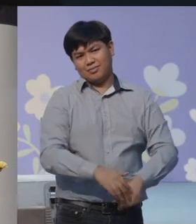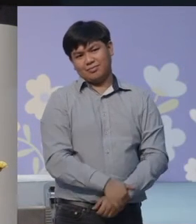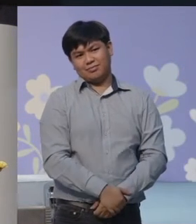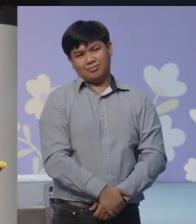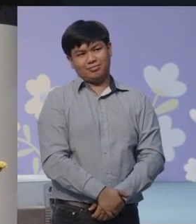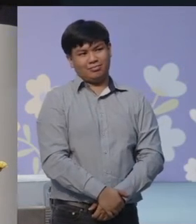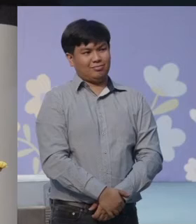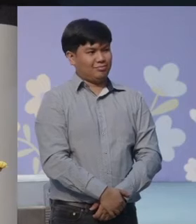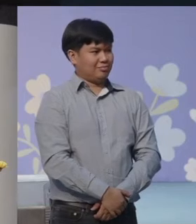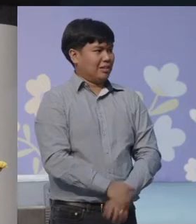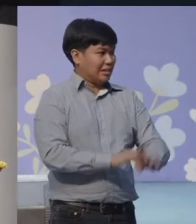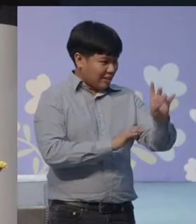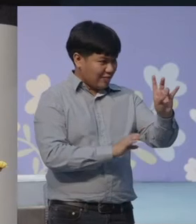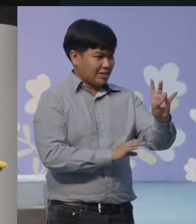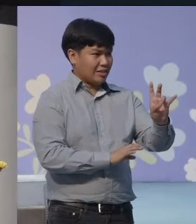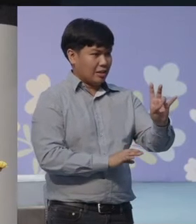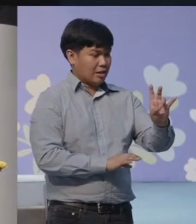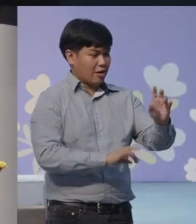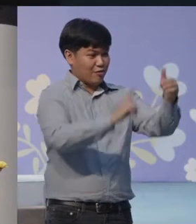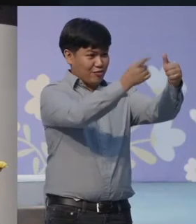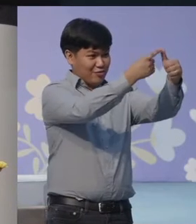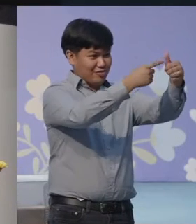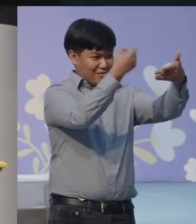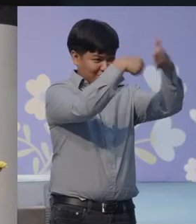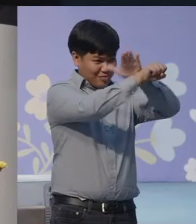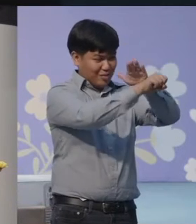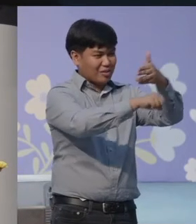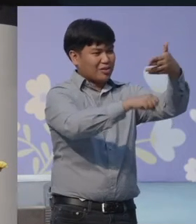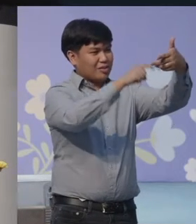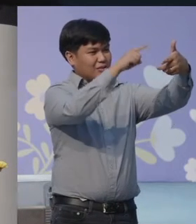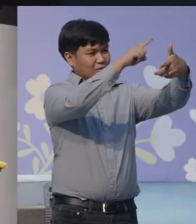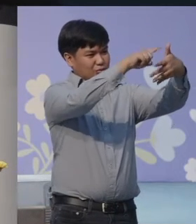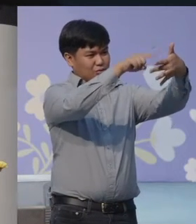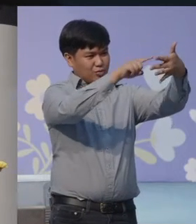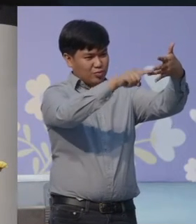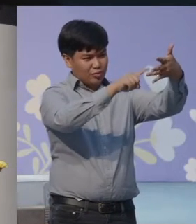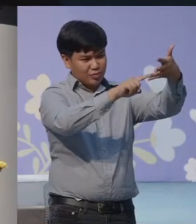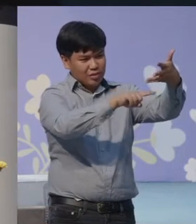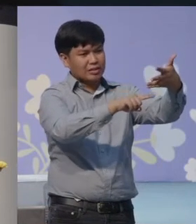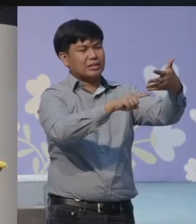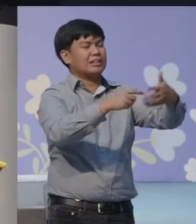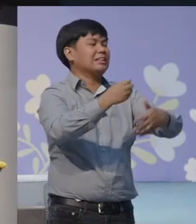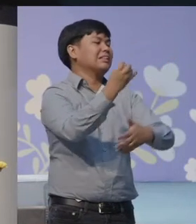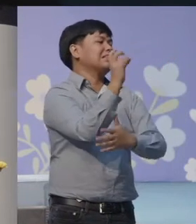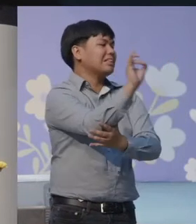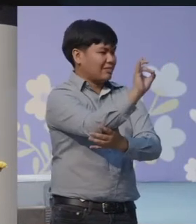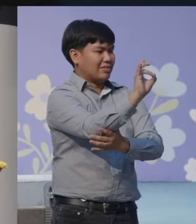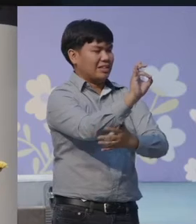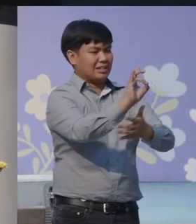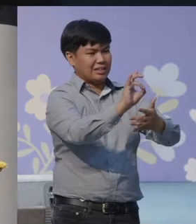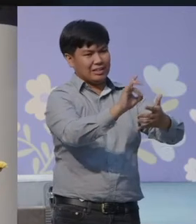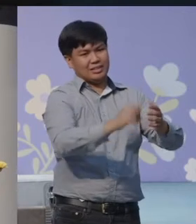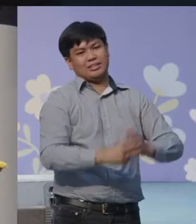Well, hindi naman, alam mo yun, 3 at 2.